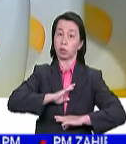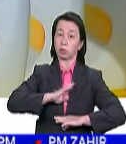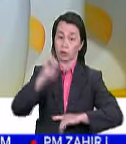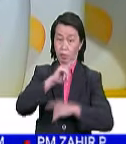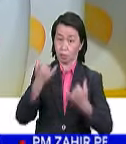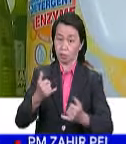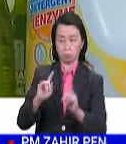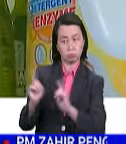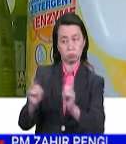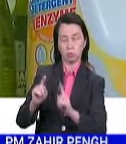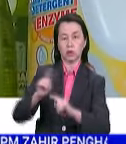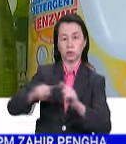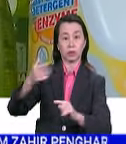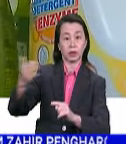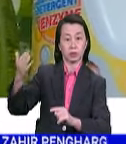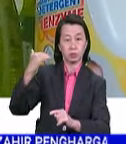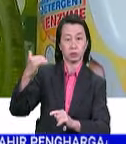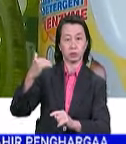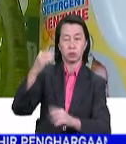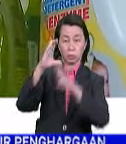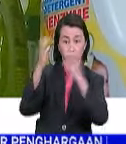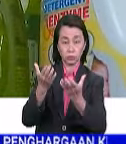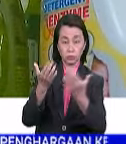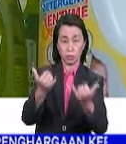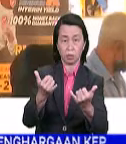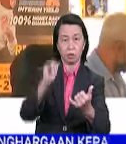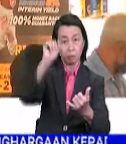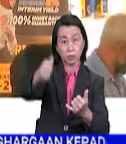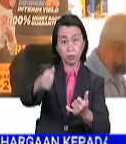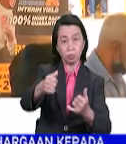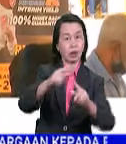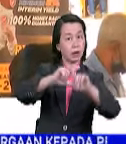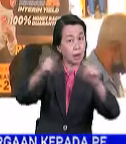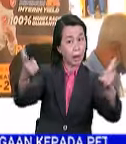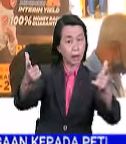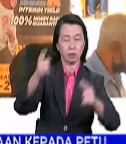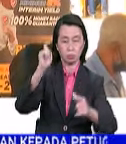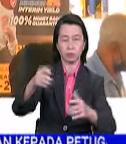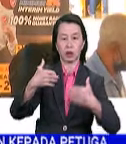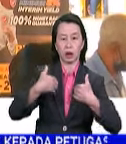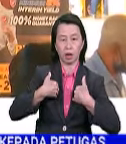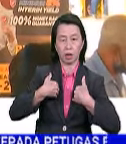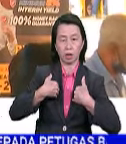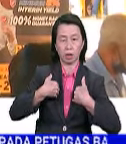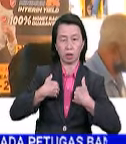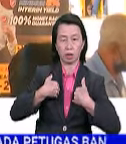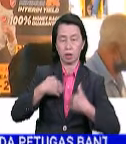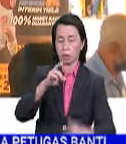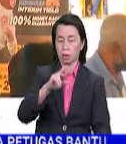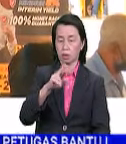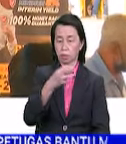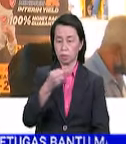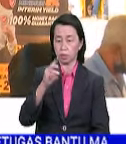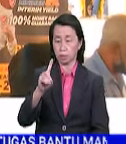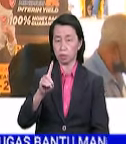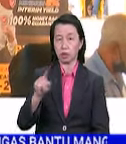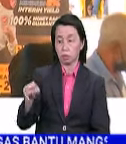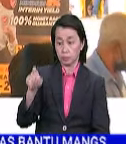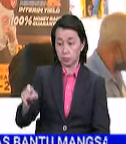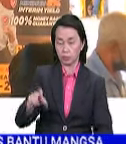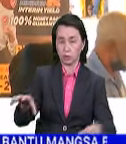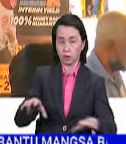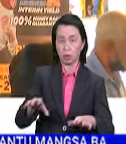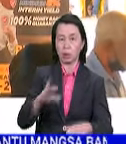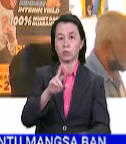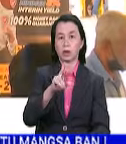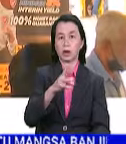hari ini. Sebab dunia semalam, dunia hari ini dan besok berbeza. Jadi dia perlukan ada, kita panggil R&D. Dia kena buat R&D, how to